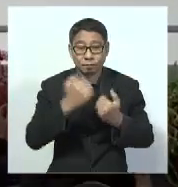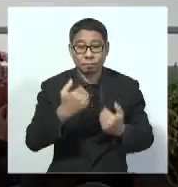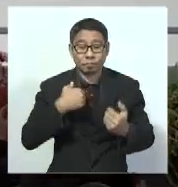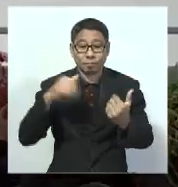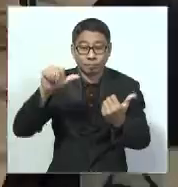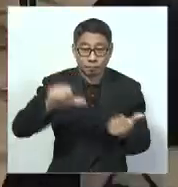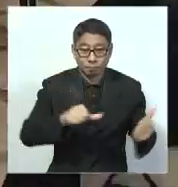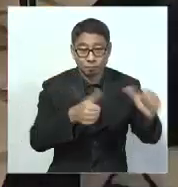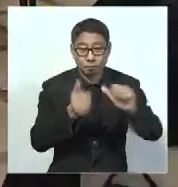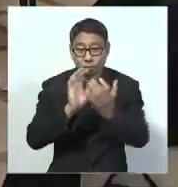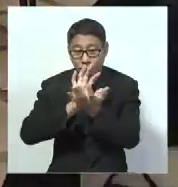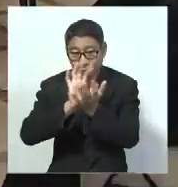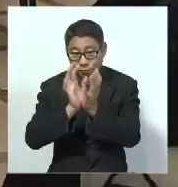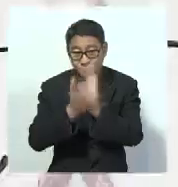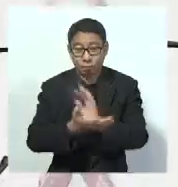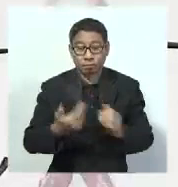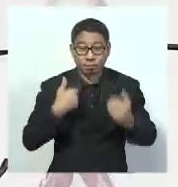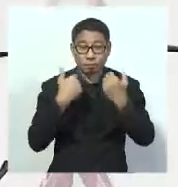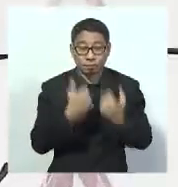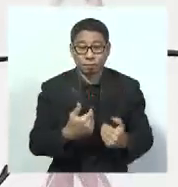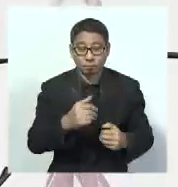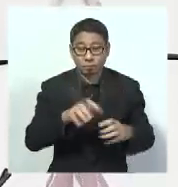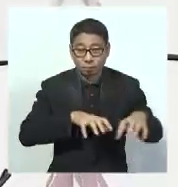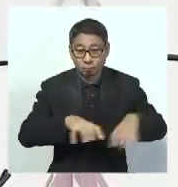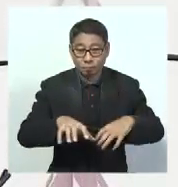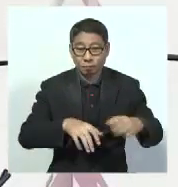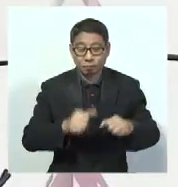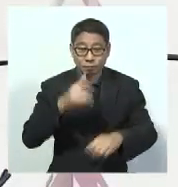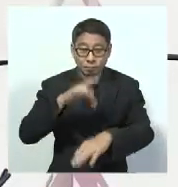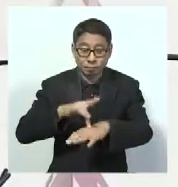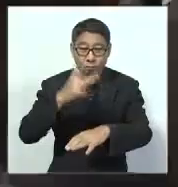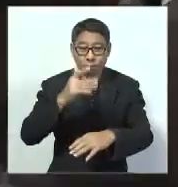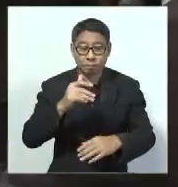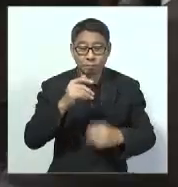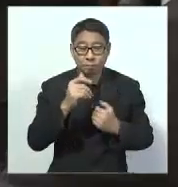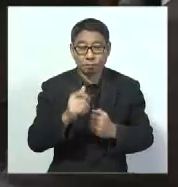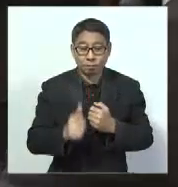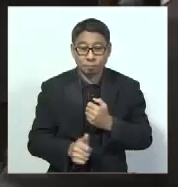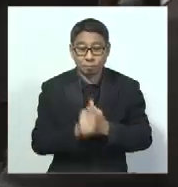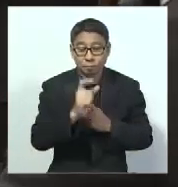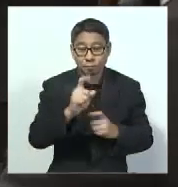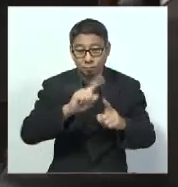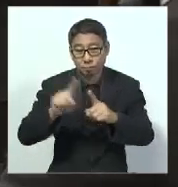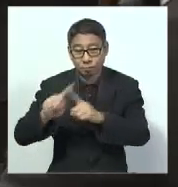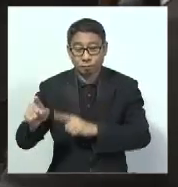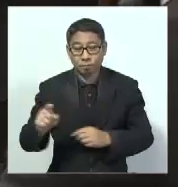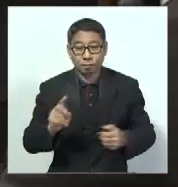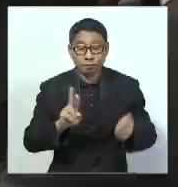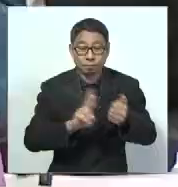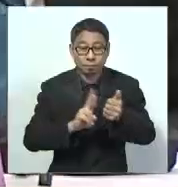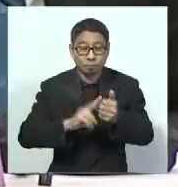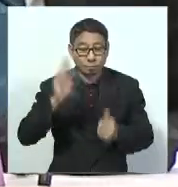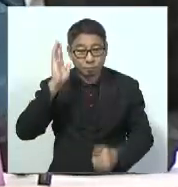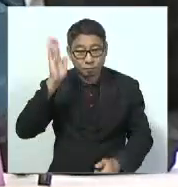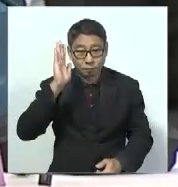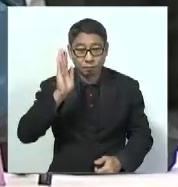พภูมิอากาศและการบริหารจัดการเรื่องของภัยพิบัตินะครับไปฟังเสียงรายละเอียดนะครับกับท่านรองโฆษกประจ